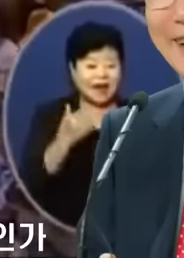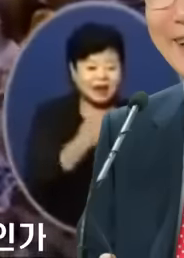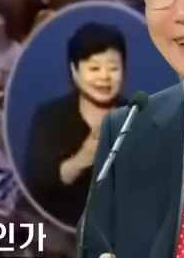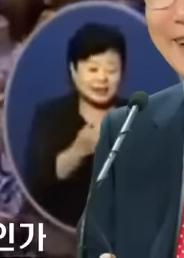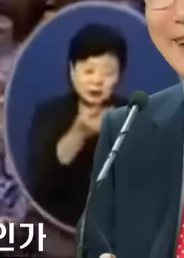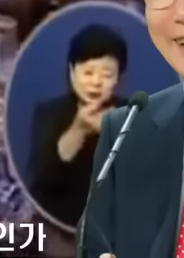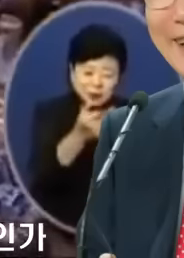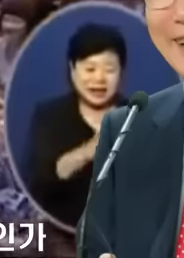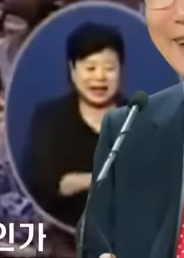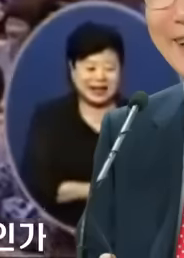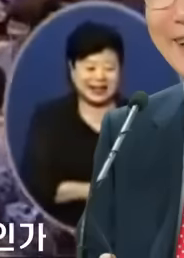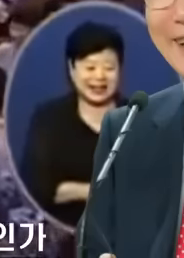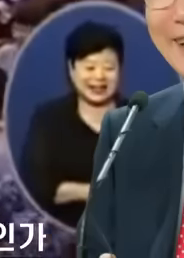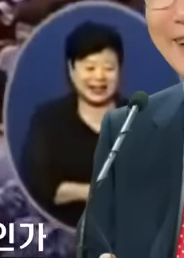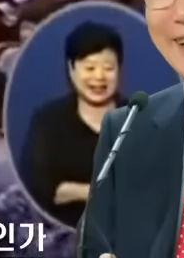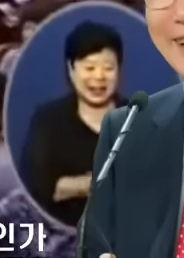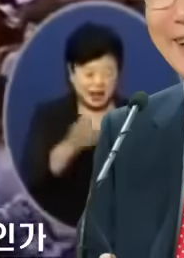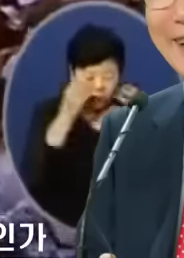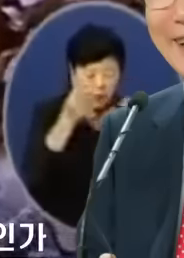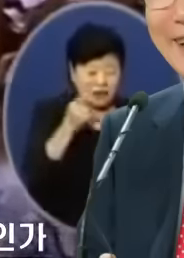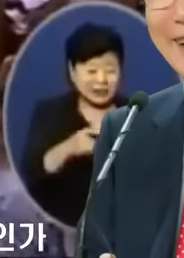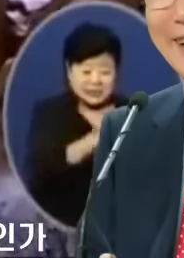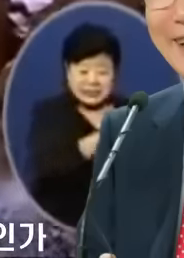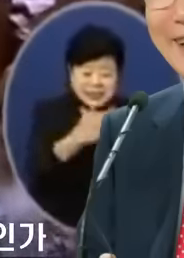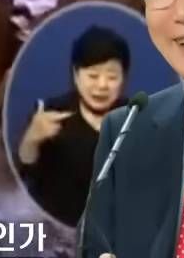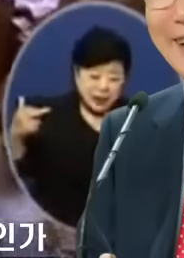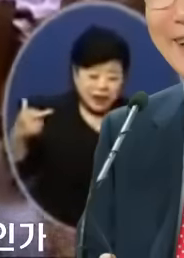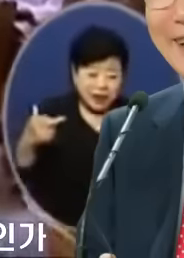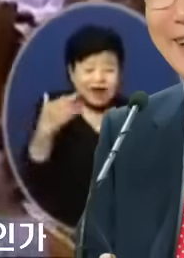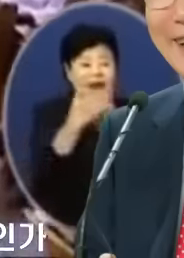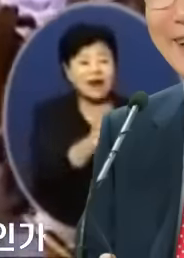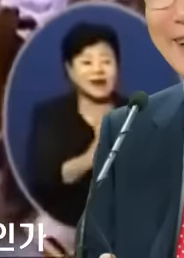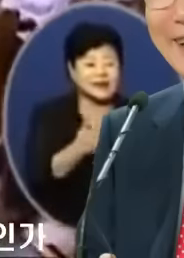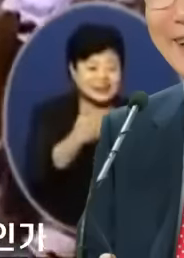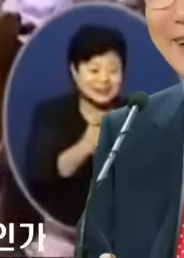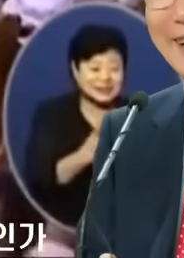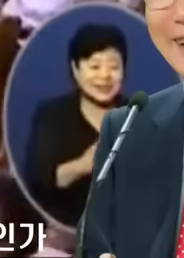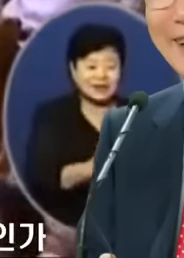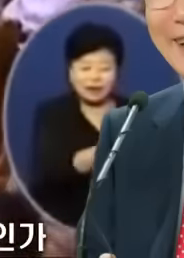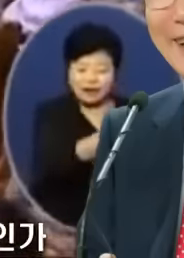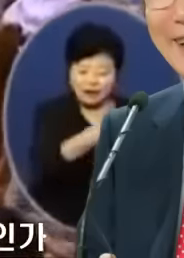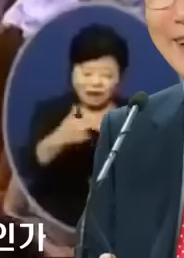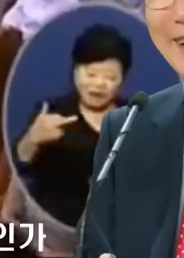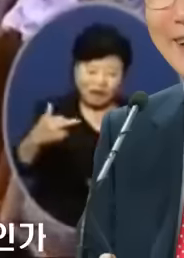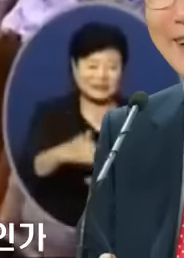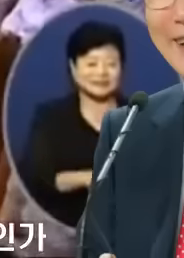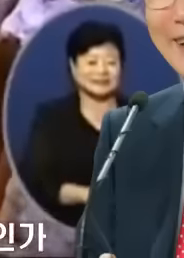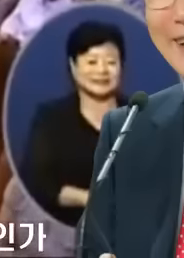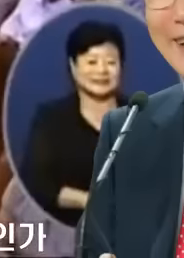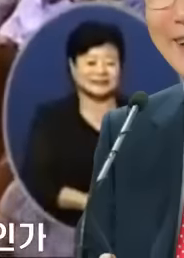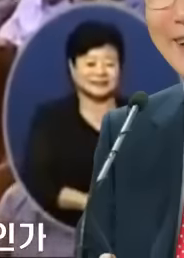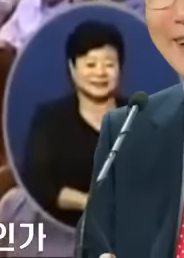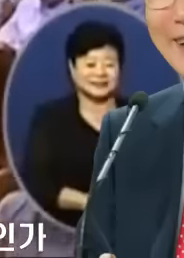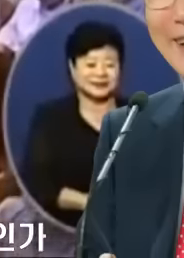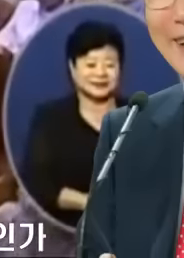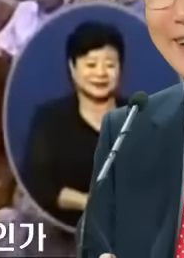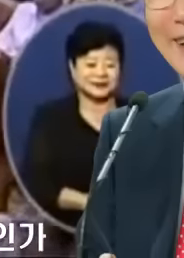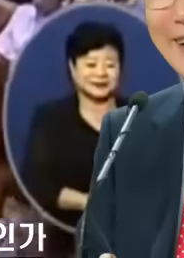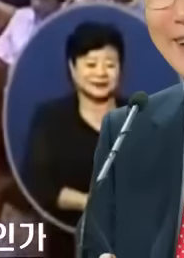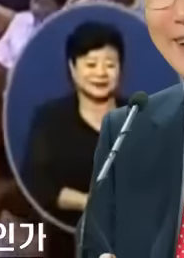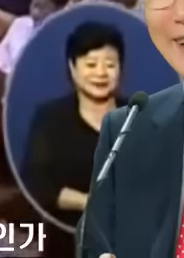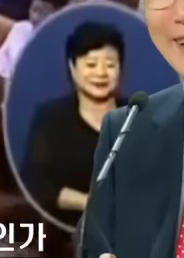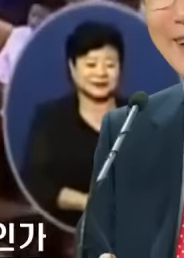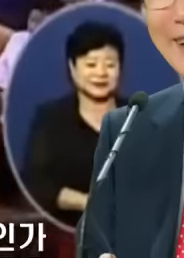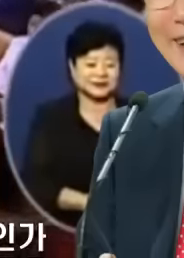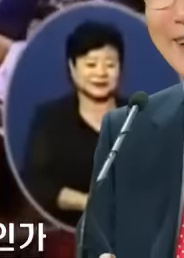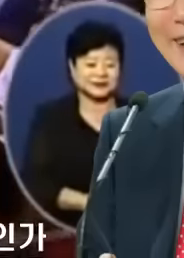은혜도 적습니다. 고난이 크면 큰 고난을 이기기 위해서 은혜도 큰 은혜를 주시는